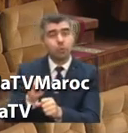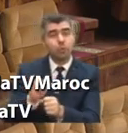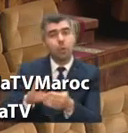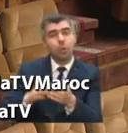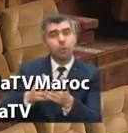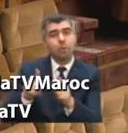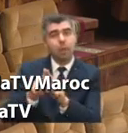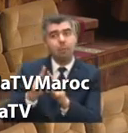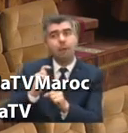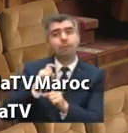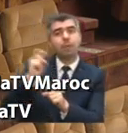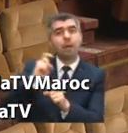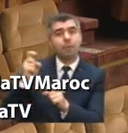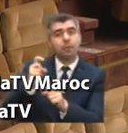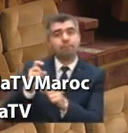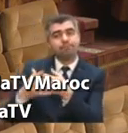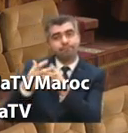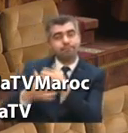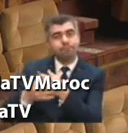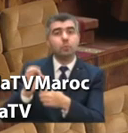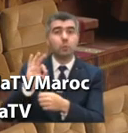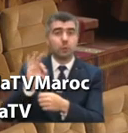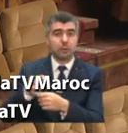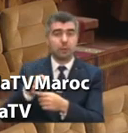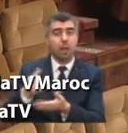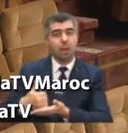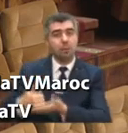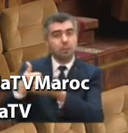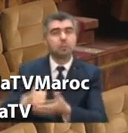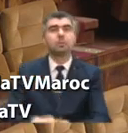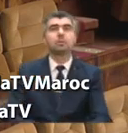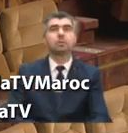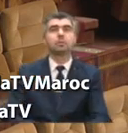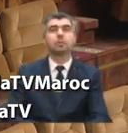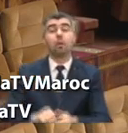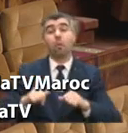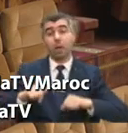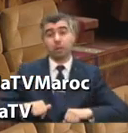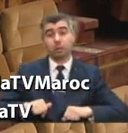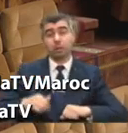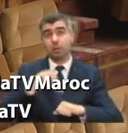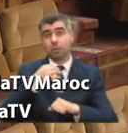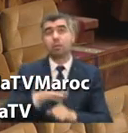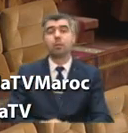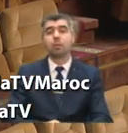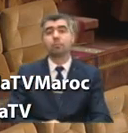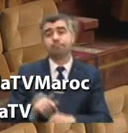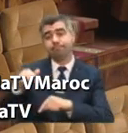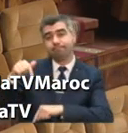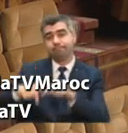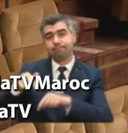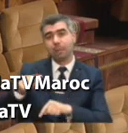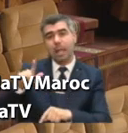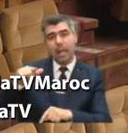من التعويضات المقررة لفائدتهم. سيد الوزير، كاين واحد الارتجال في هذه